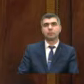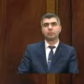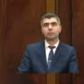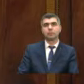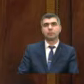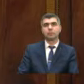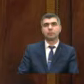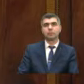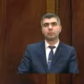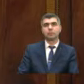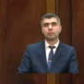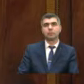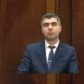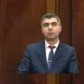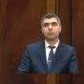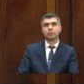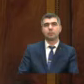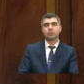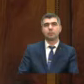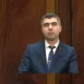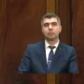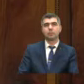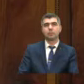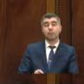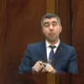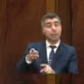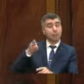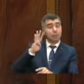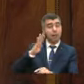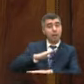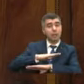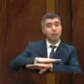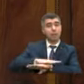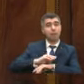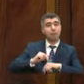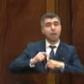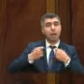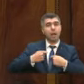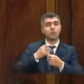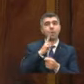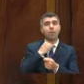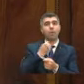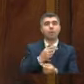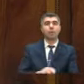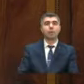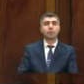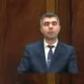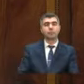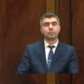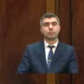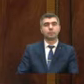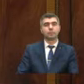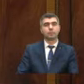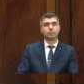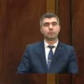إذن أنا بغيت نأكد، شوف أنا بغيت نأكد، الله يجزيك بخير سمعوا السيد رئيس الحكومة، سيد النائب مع